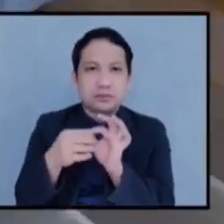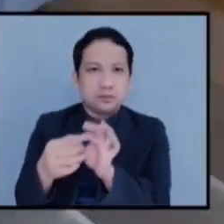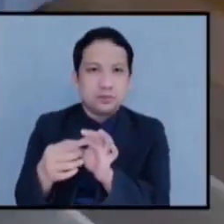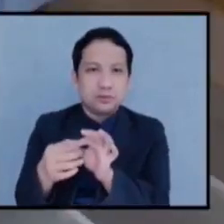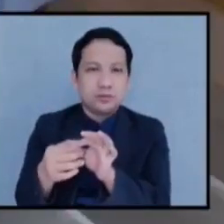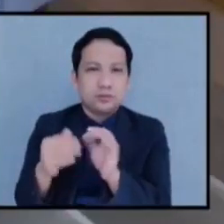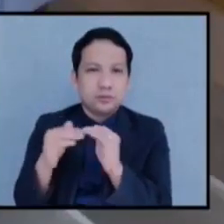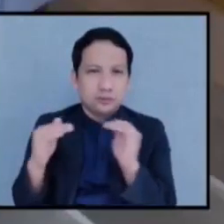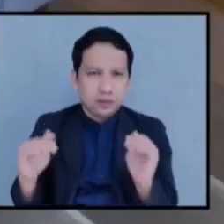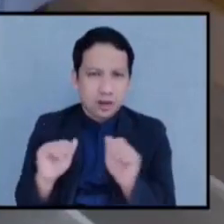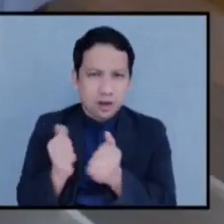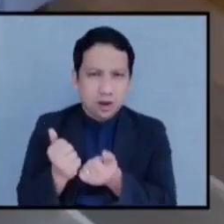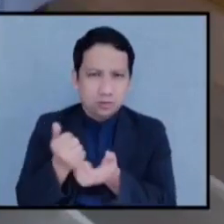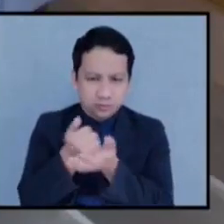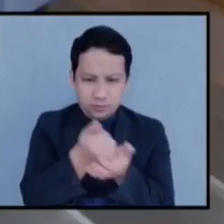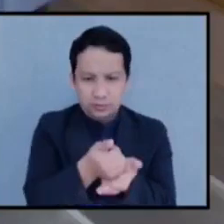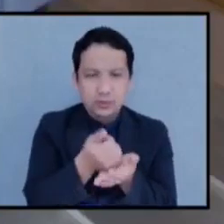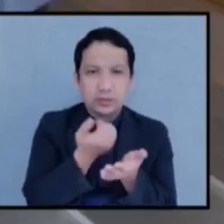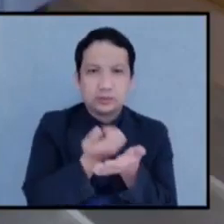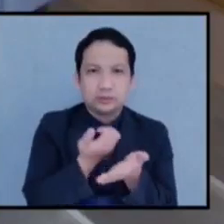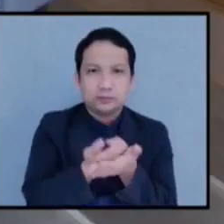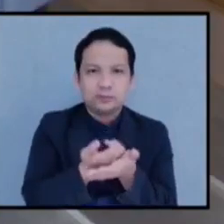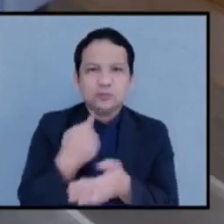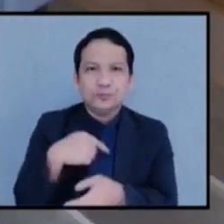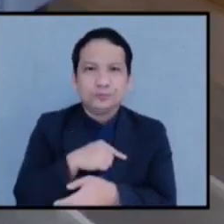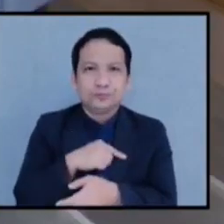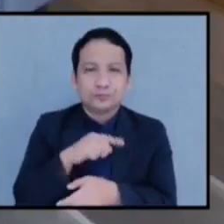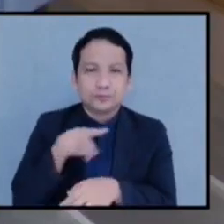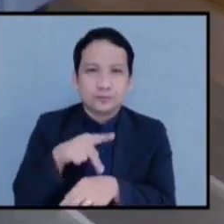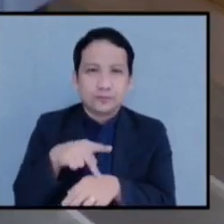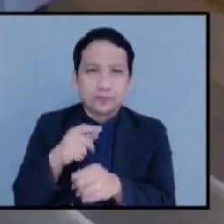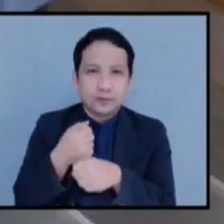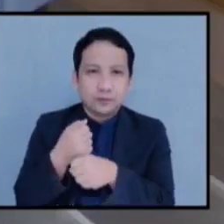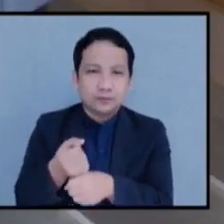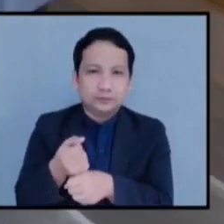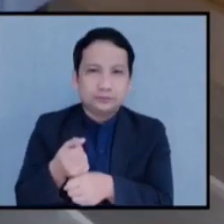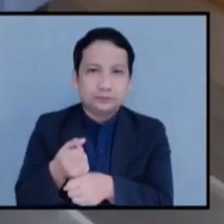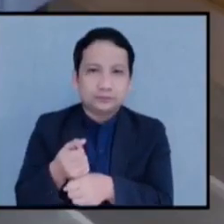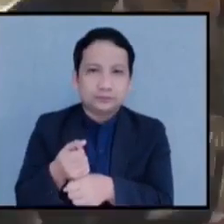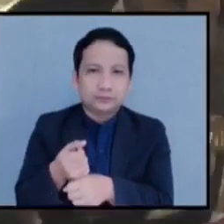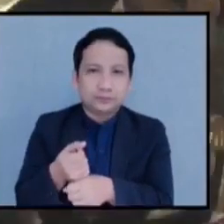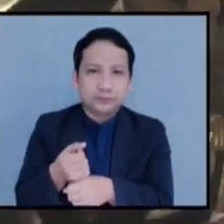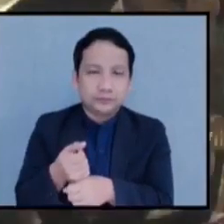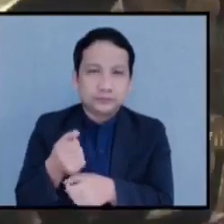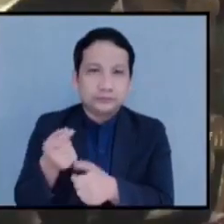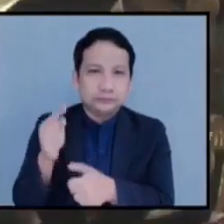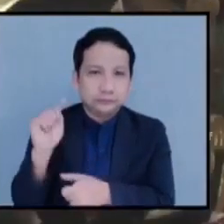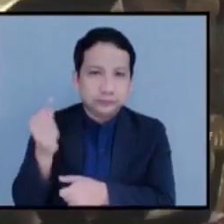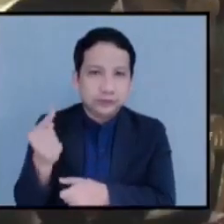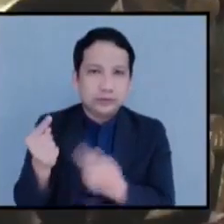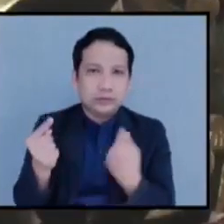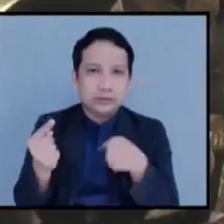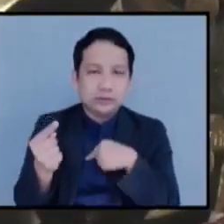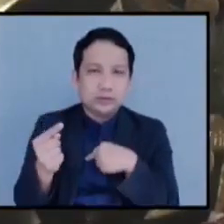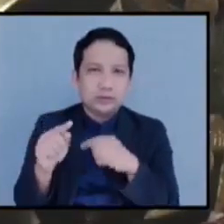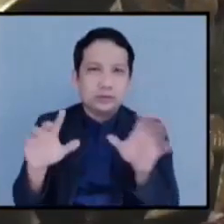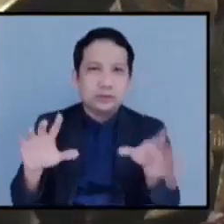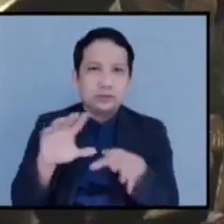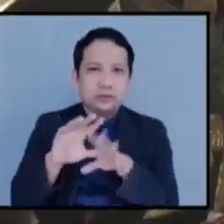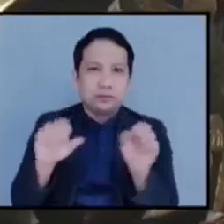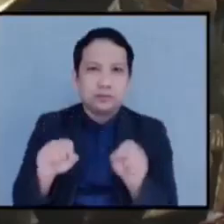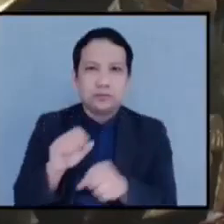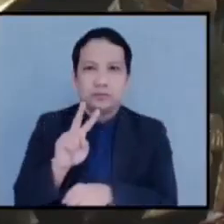Paano naman makakatulong sa ekonomiya ng ating bansa itong pagsasagawa ng trade fair na ganito? Yeah. Una sa lahat, no, meron tayong kabuuan na